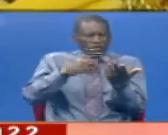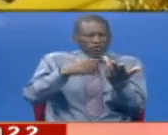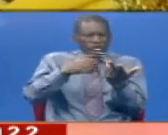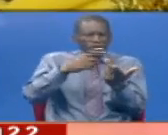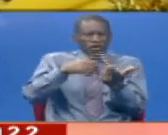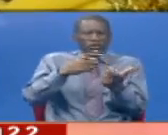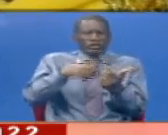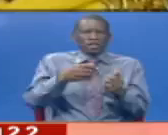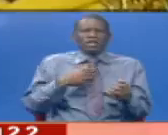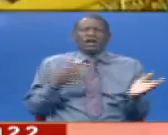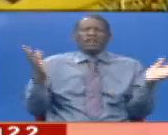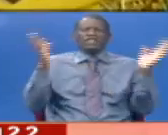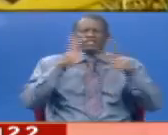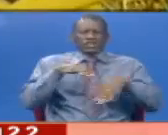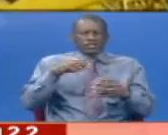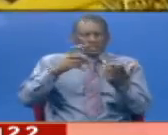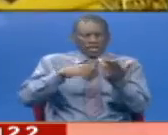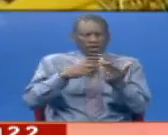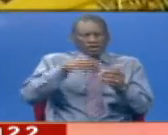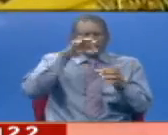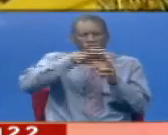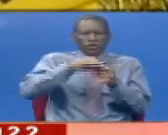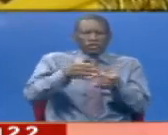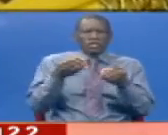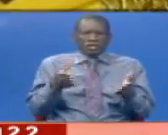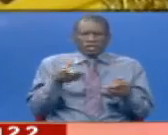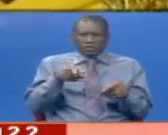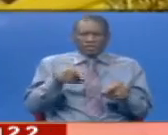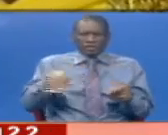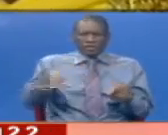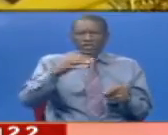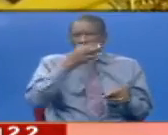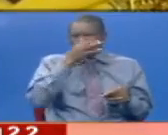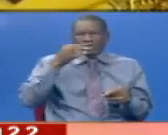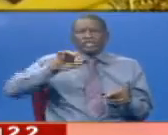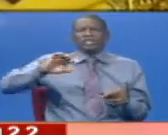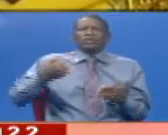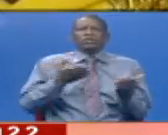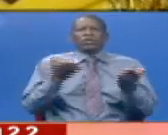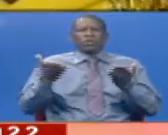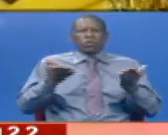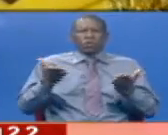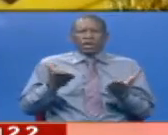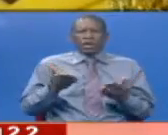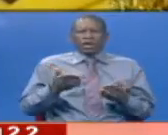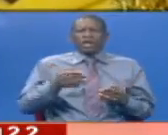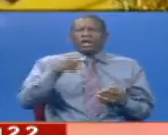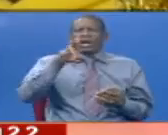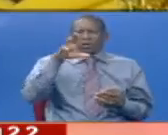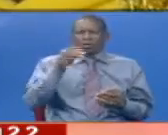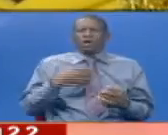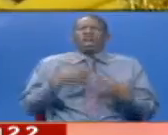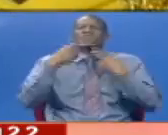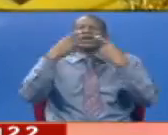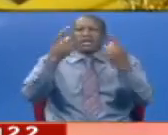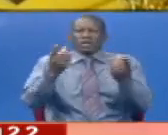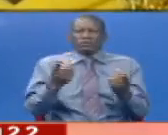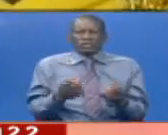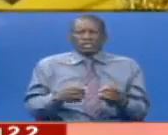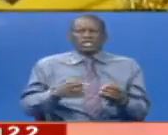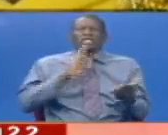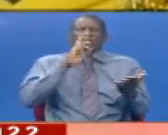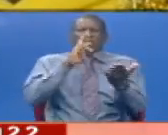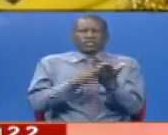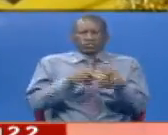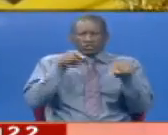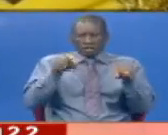zimeweza kukamilisha zoezi hilo, na hapa niko katika eneo la Nyeri mjini ambapo returning officer ameweza kutangaza matokeo